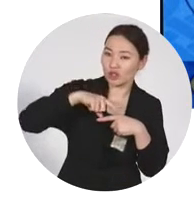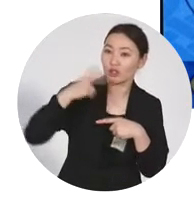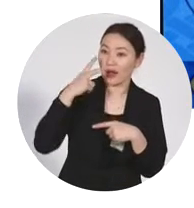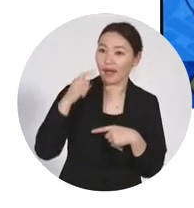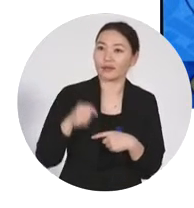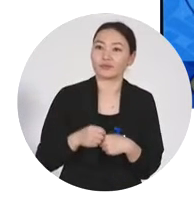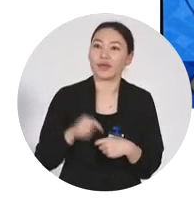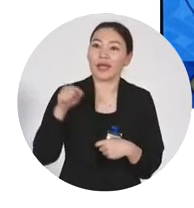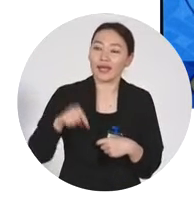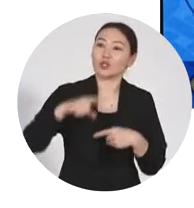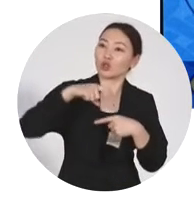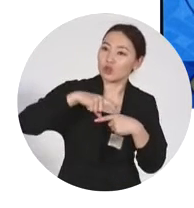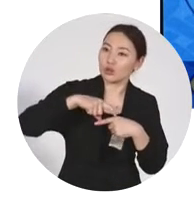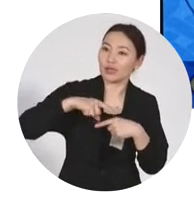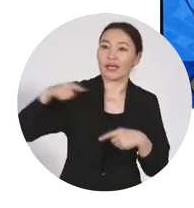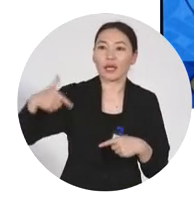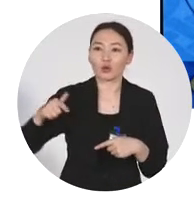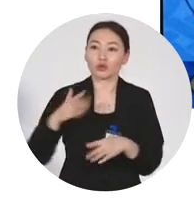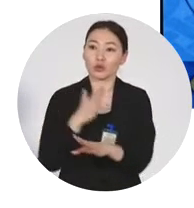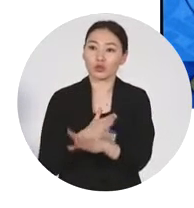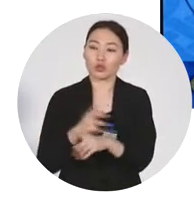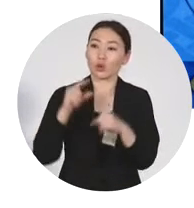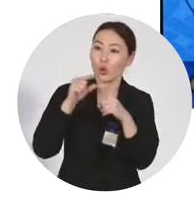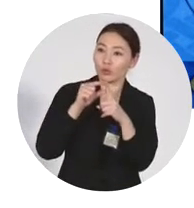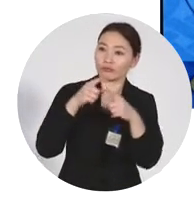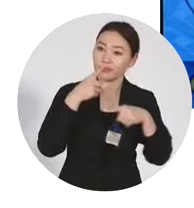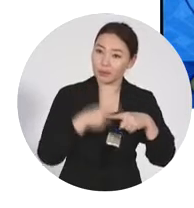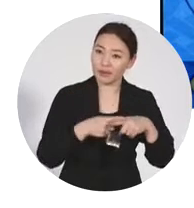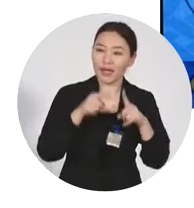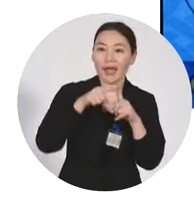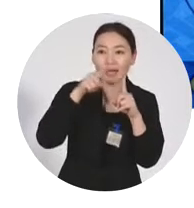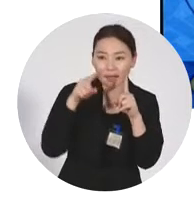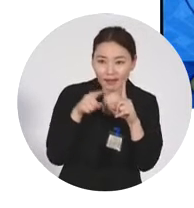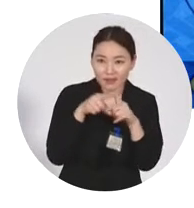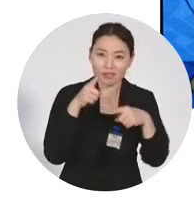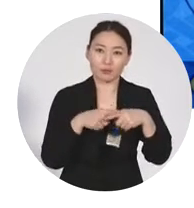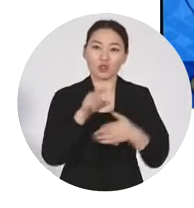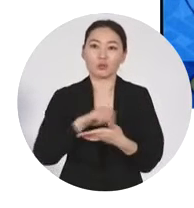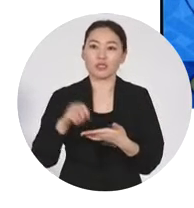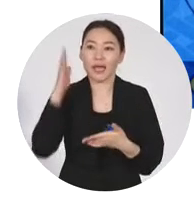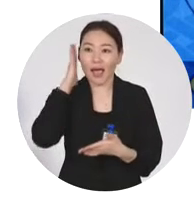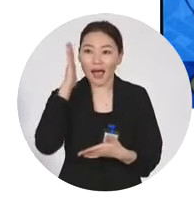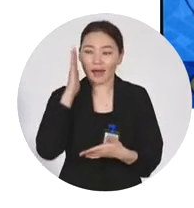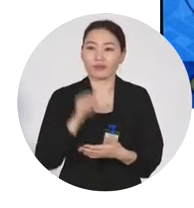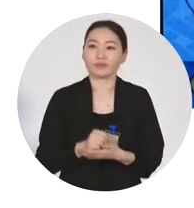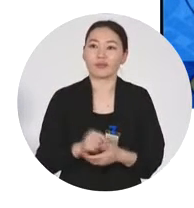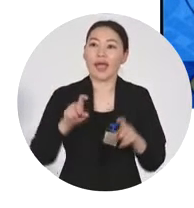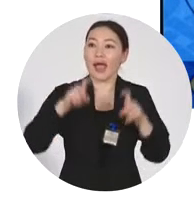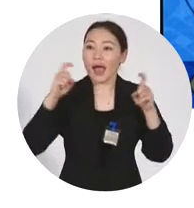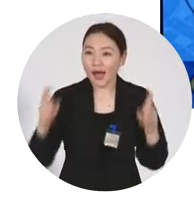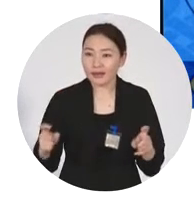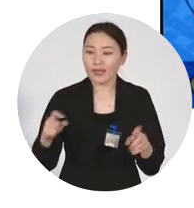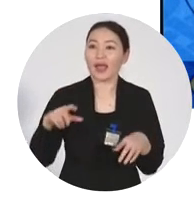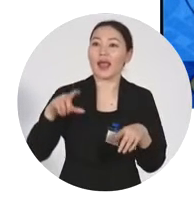ихшгээр төгсөн үгэн залгахтаа шууд залгаж бичих юм байна гэдгийг мэдэж авлаа. За энэ дөрмөө хүүхдүүд та бүхэн тэмдэгтэй